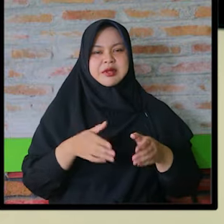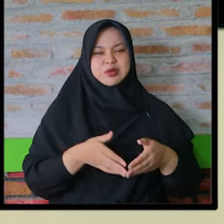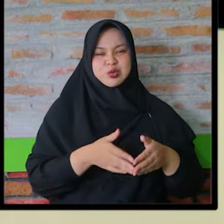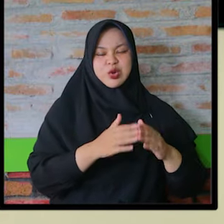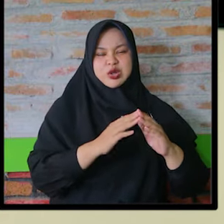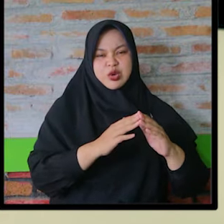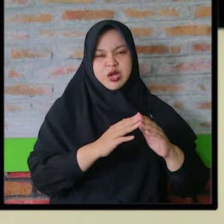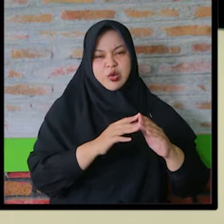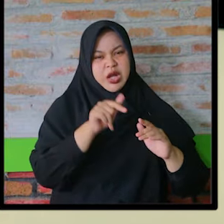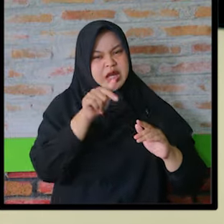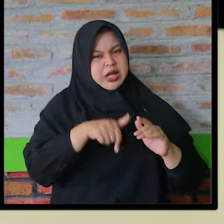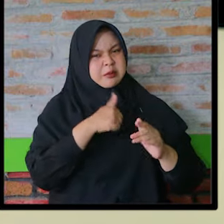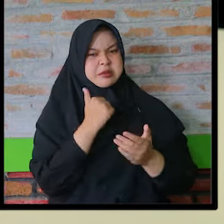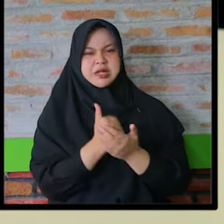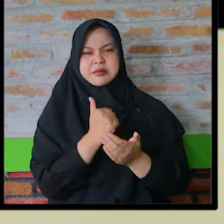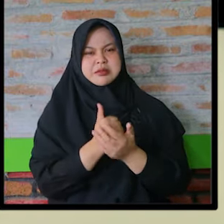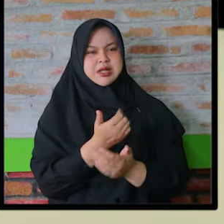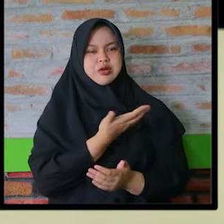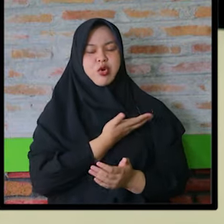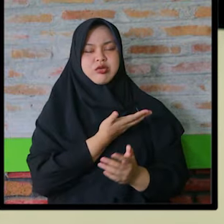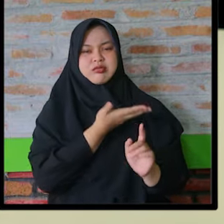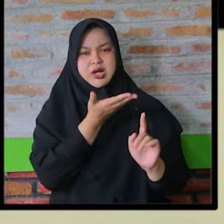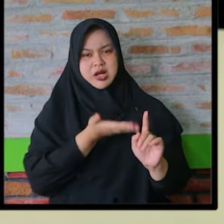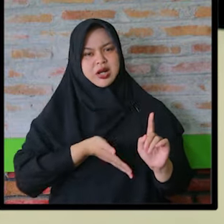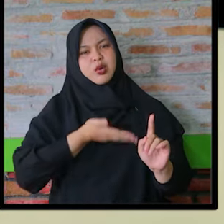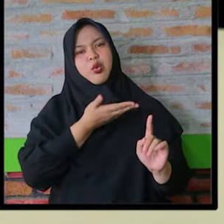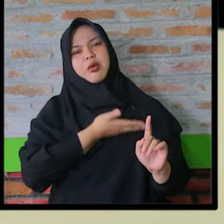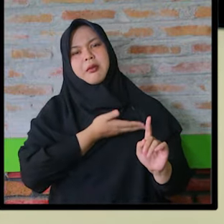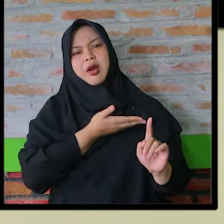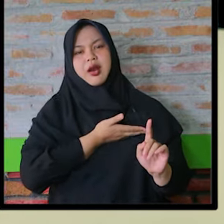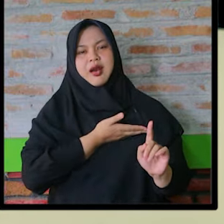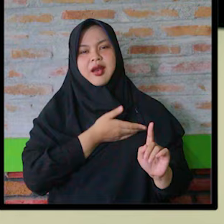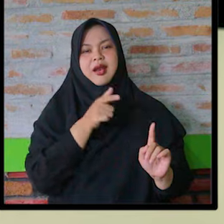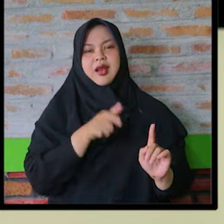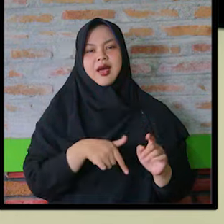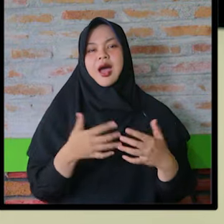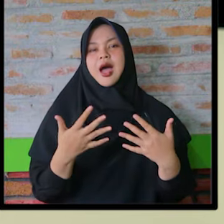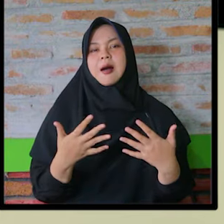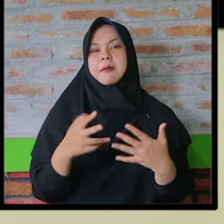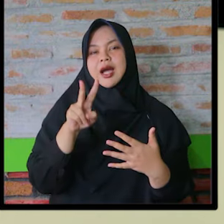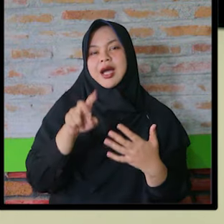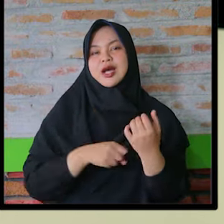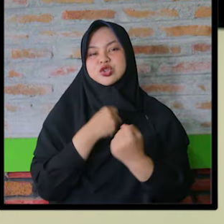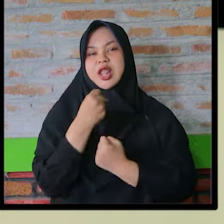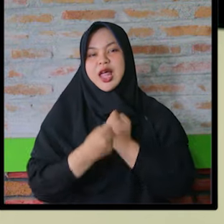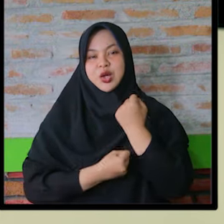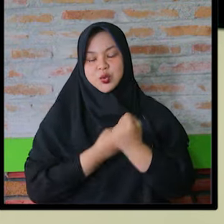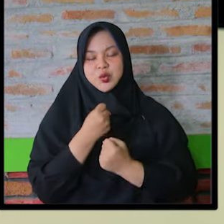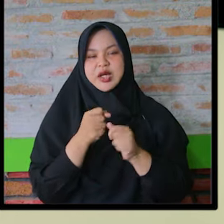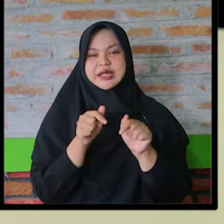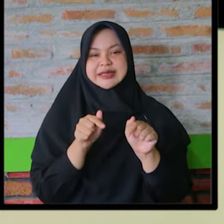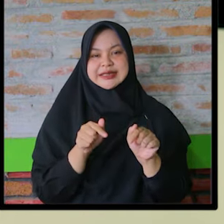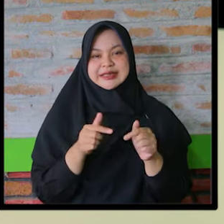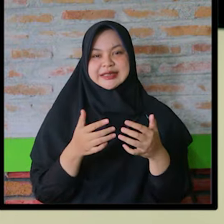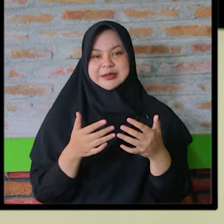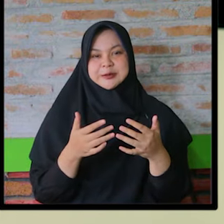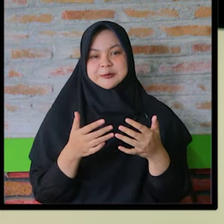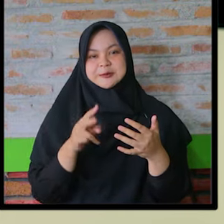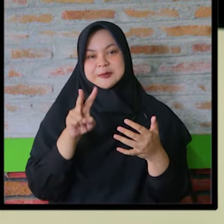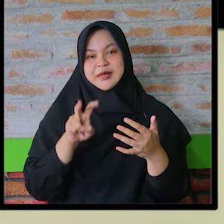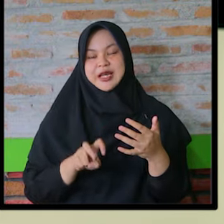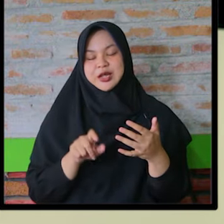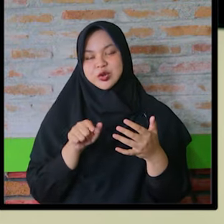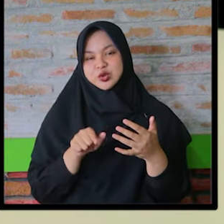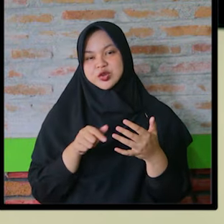sebuah apa bahwa ini benar-benar korban begitu betulbetul nah dan apa yang harus dilakukan nah ini yang yang harus